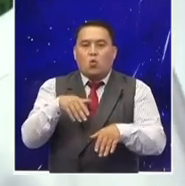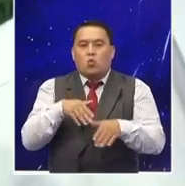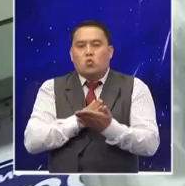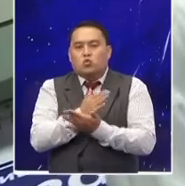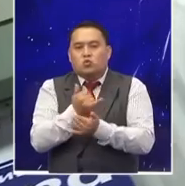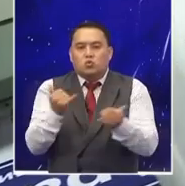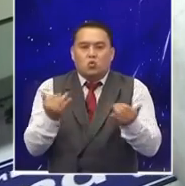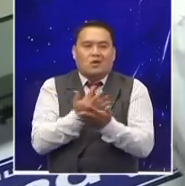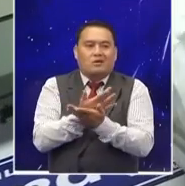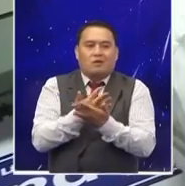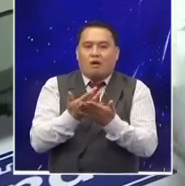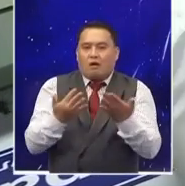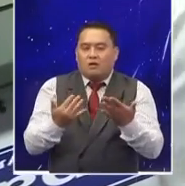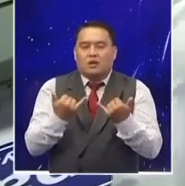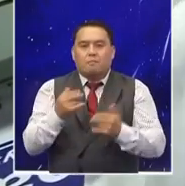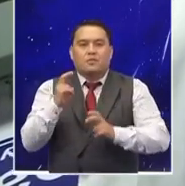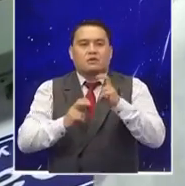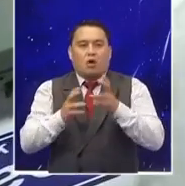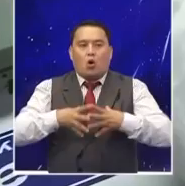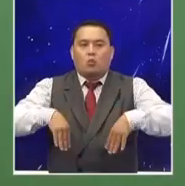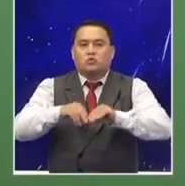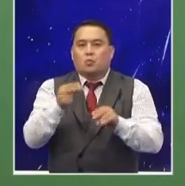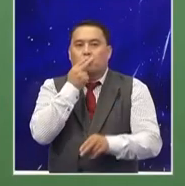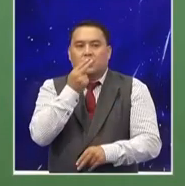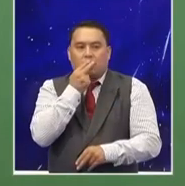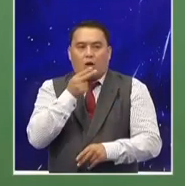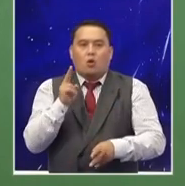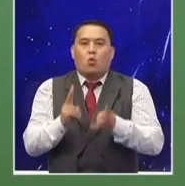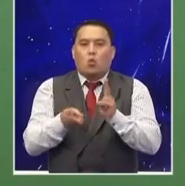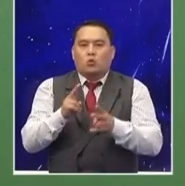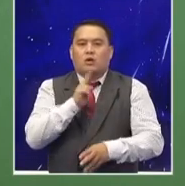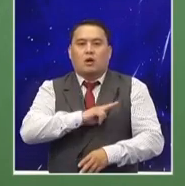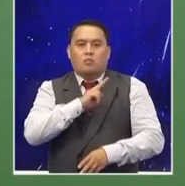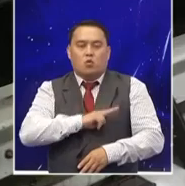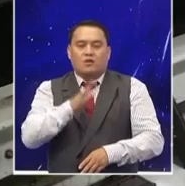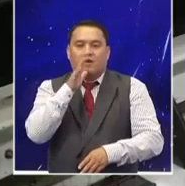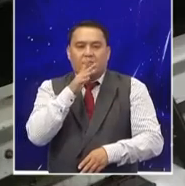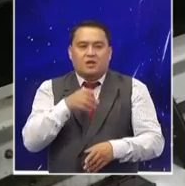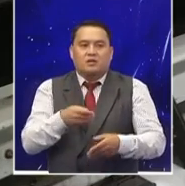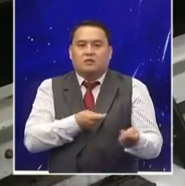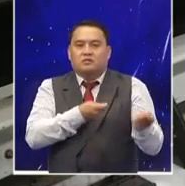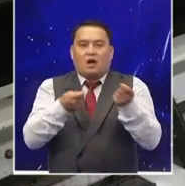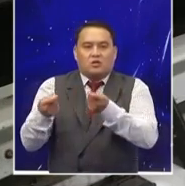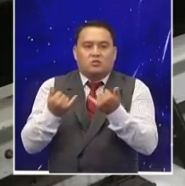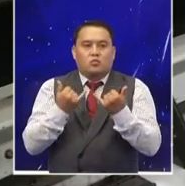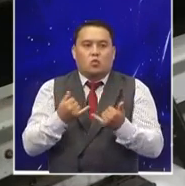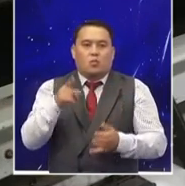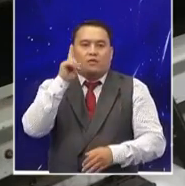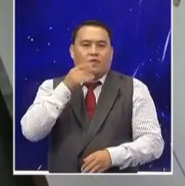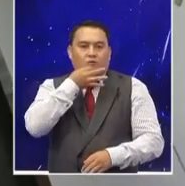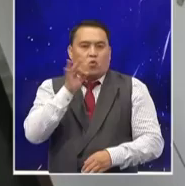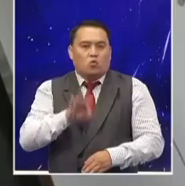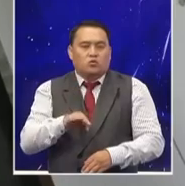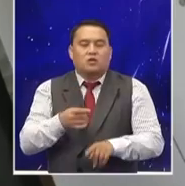широкого спектра а теперь и предприятий общественного питания кухня работавшие в период пандемии на доставку пришлась многим по вкусу